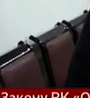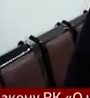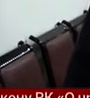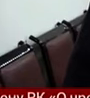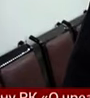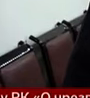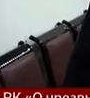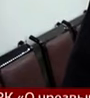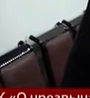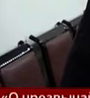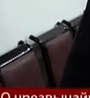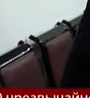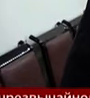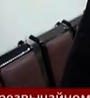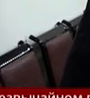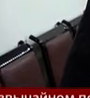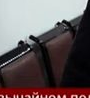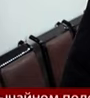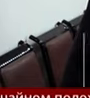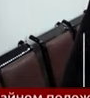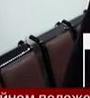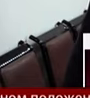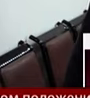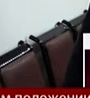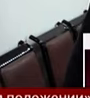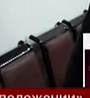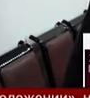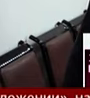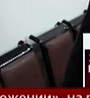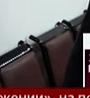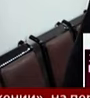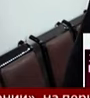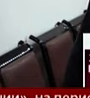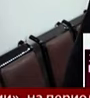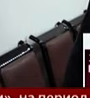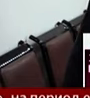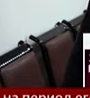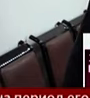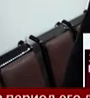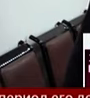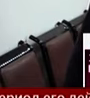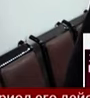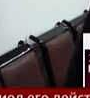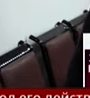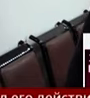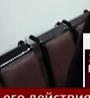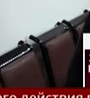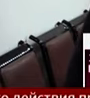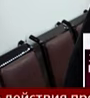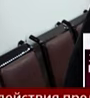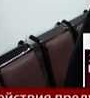Уважаемые алматинцы, от имени Ассамблеи народа Казахстана обращаюсь к вам с просьбой сохранять спокойствие и